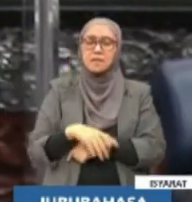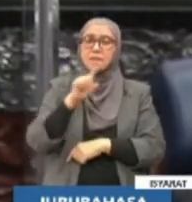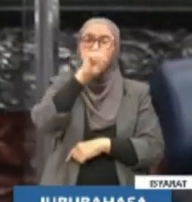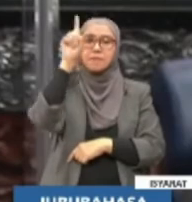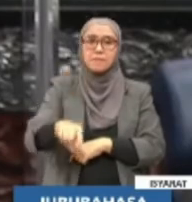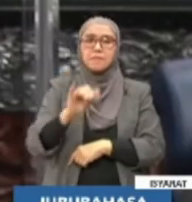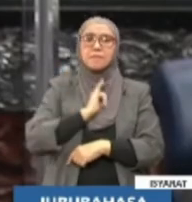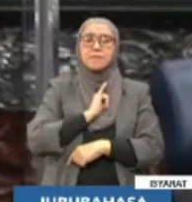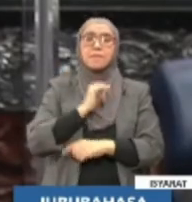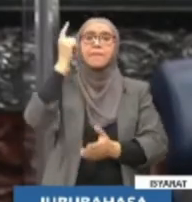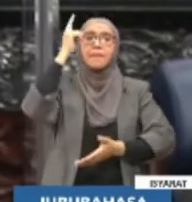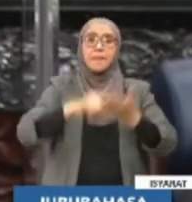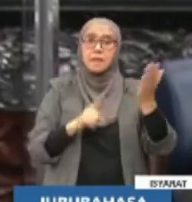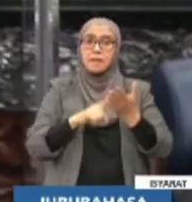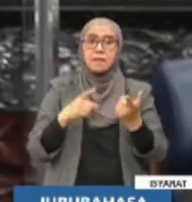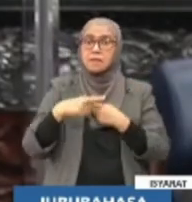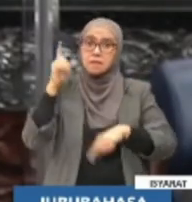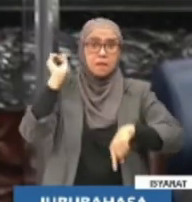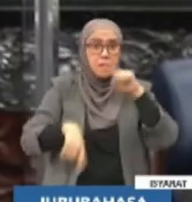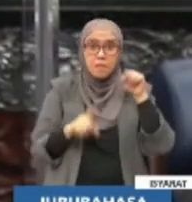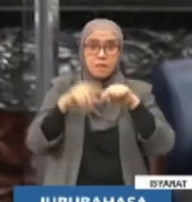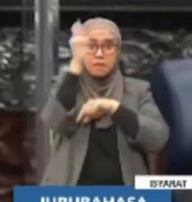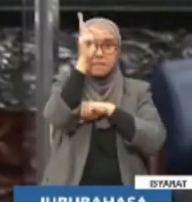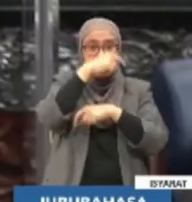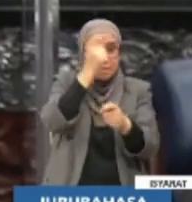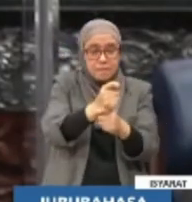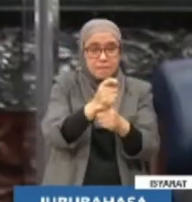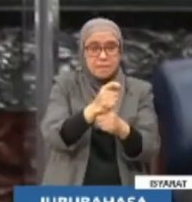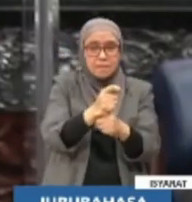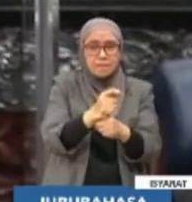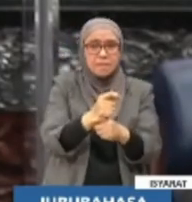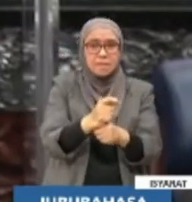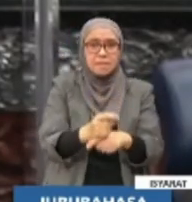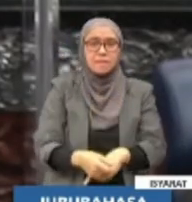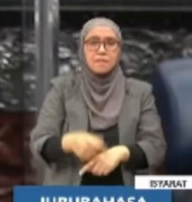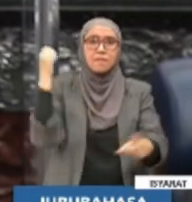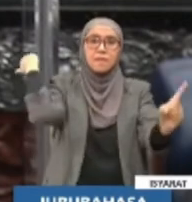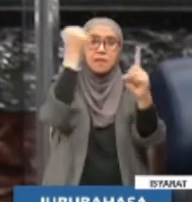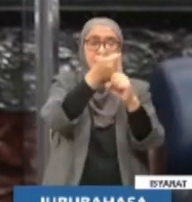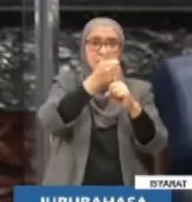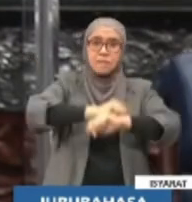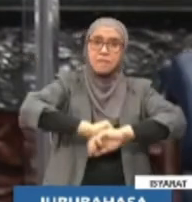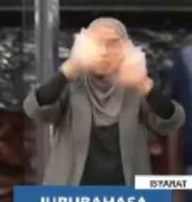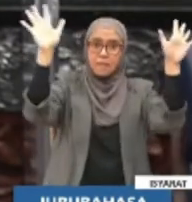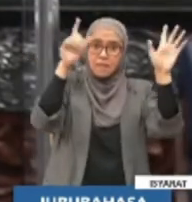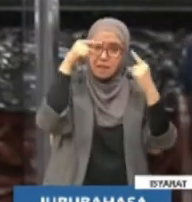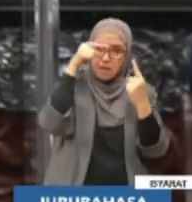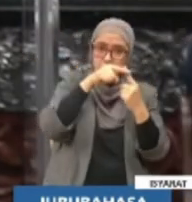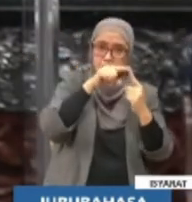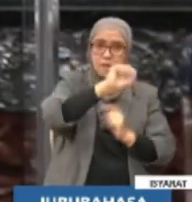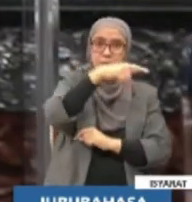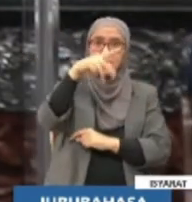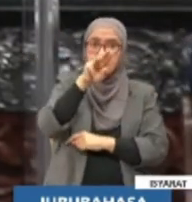apakah tidak mungkin kerajaan menetapkan satu pengarahan jelas pada sprm